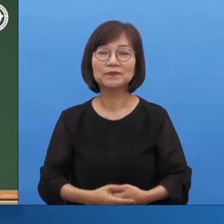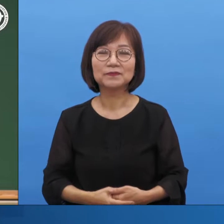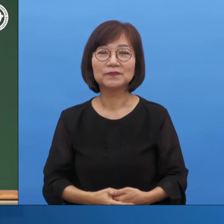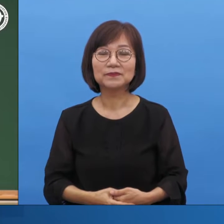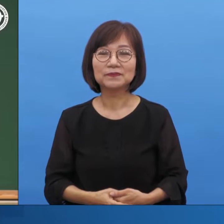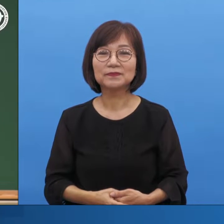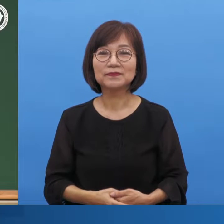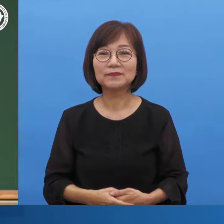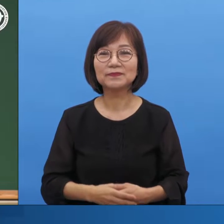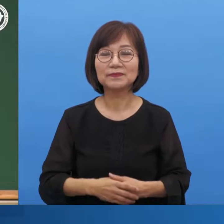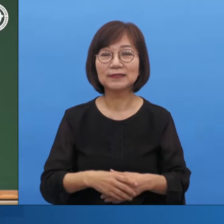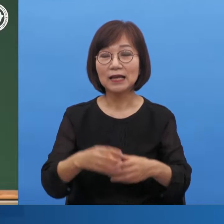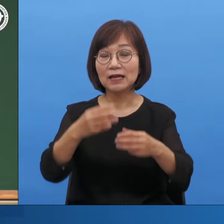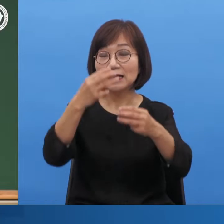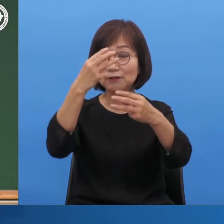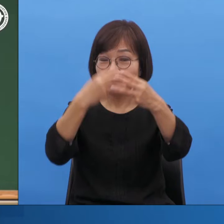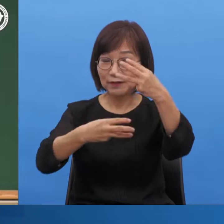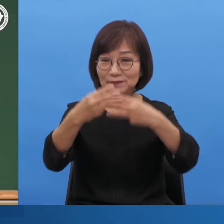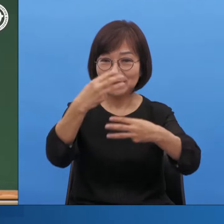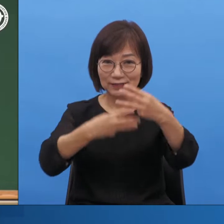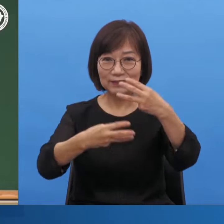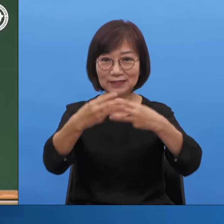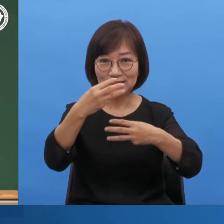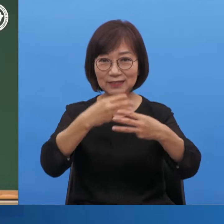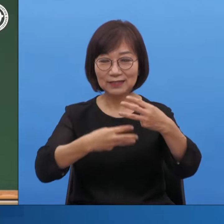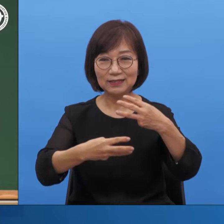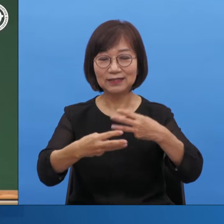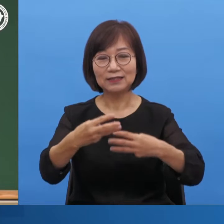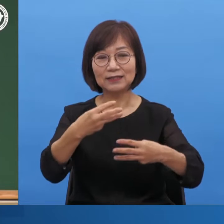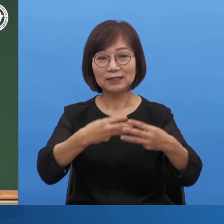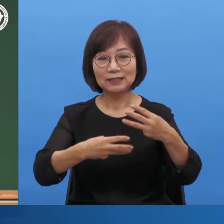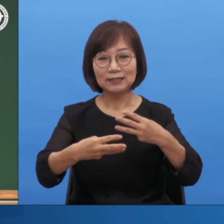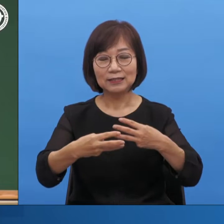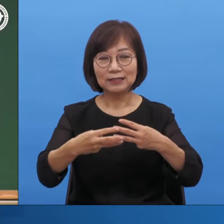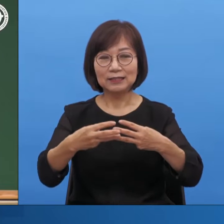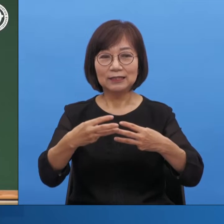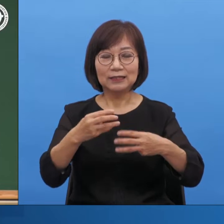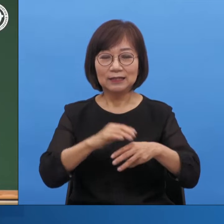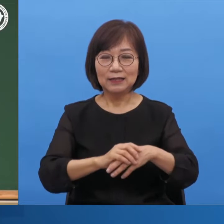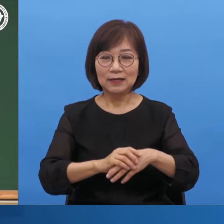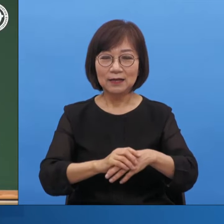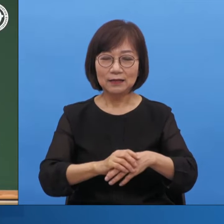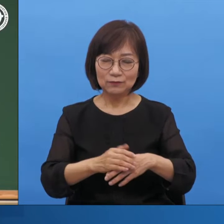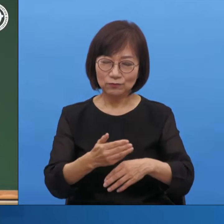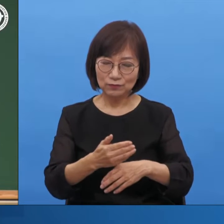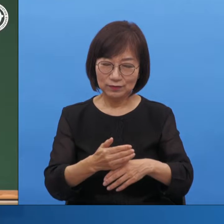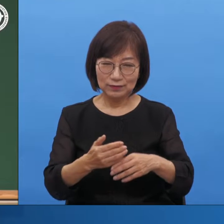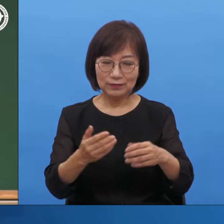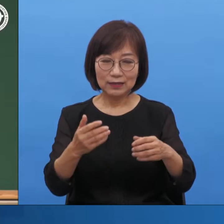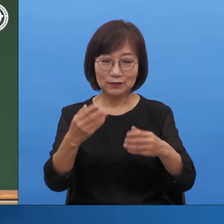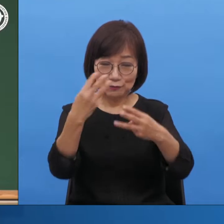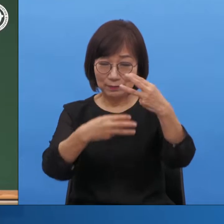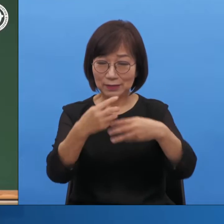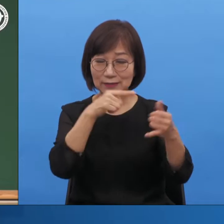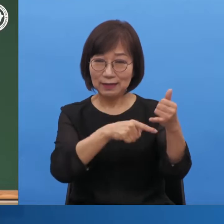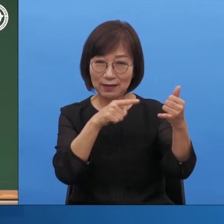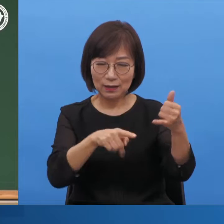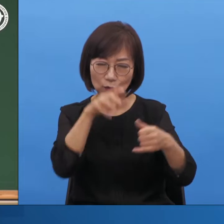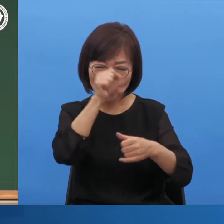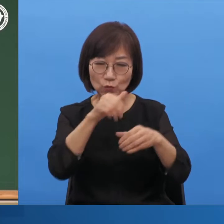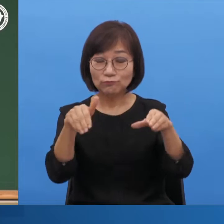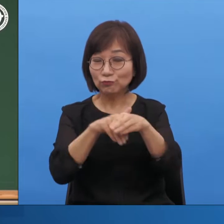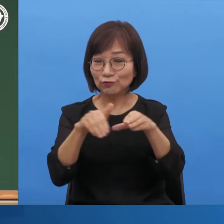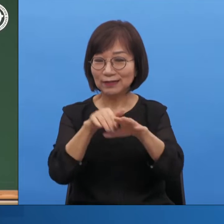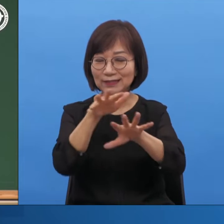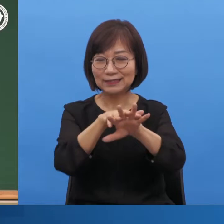전도운동이 렘넌트들이 마음껏 뛰놀 수 있는 좋은 문화, 좋은 시스템으로 확립될 때까지